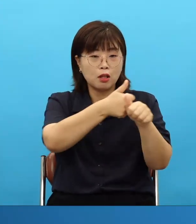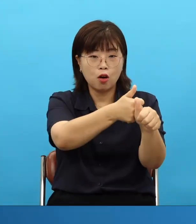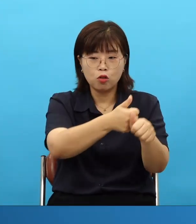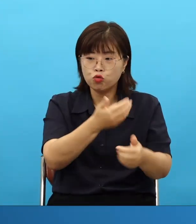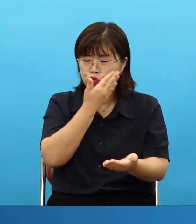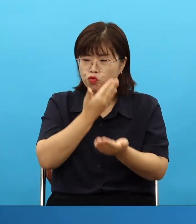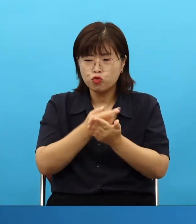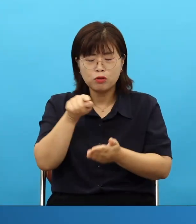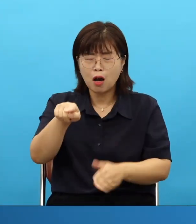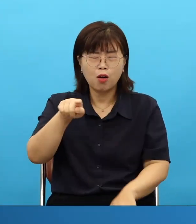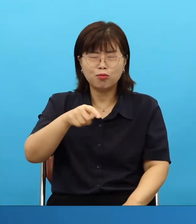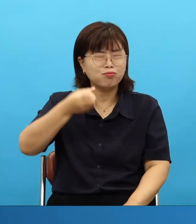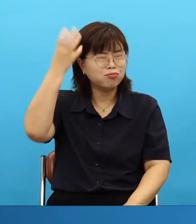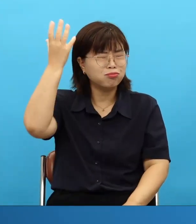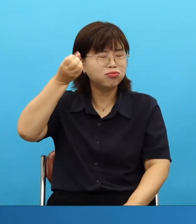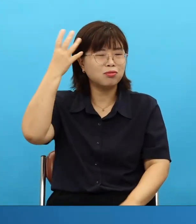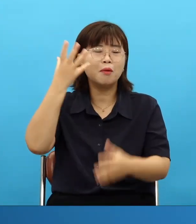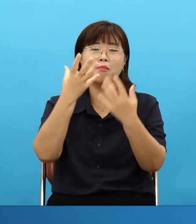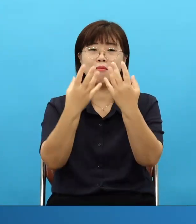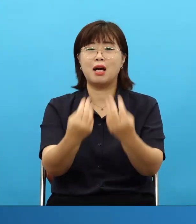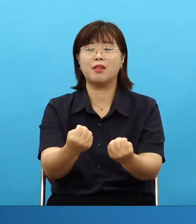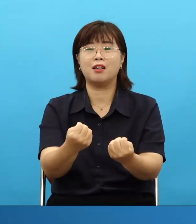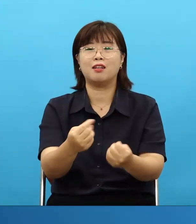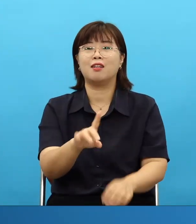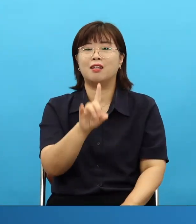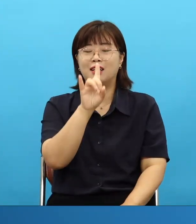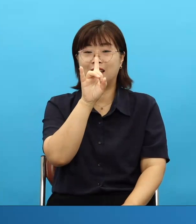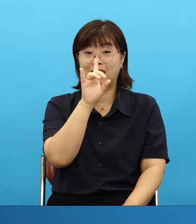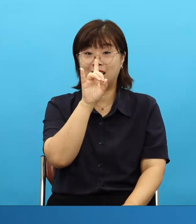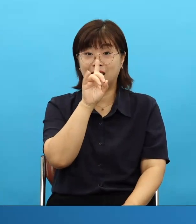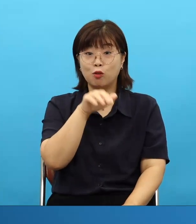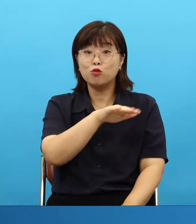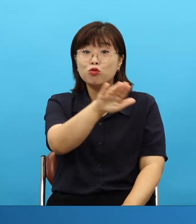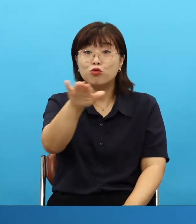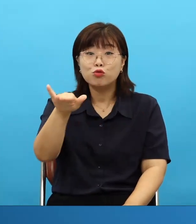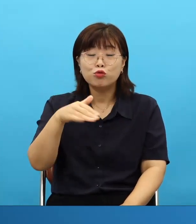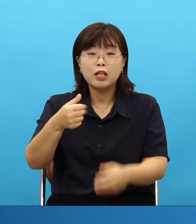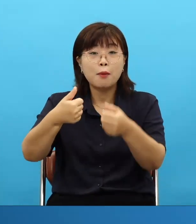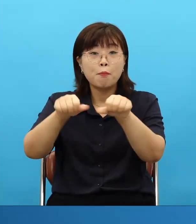이게 important. 여러분의 배경이기 때문에 예수님께서 약속하시기를